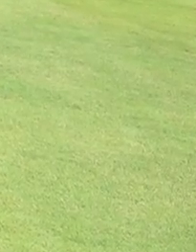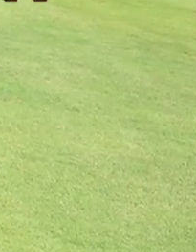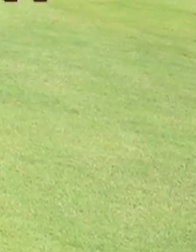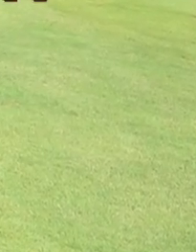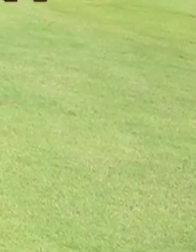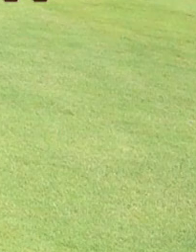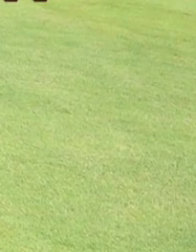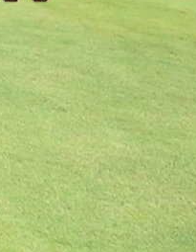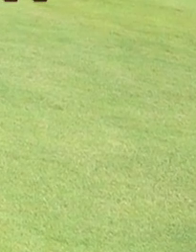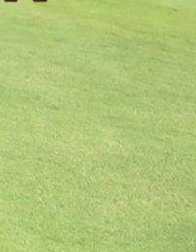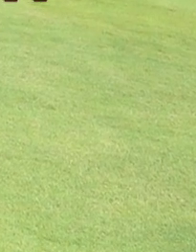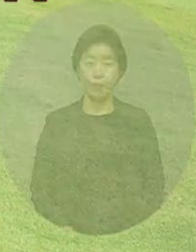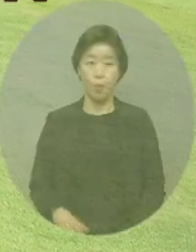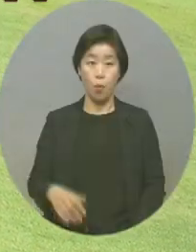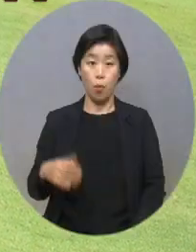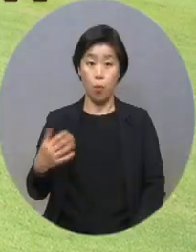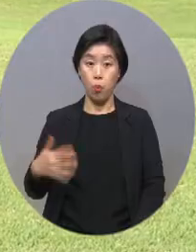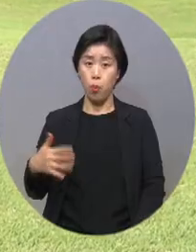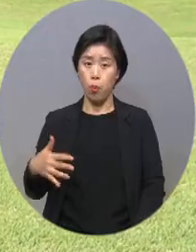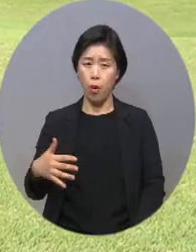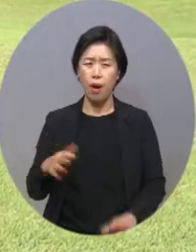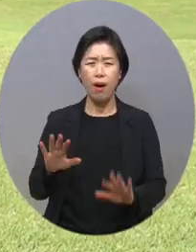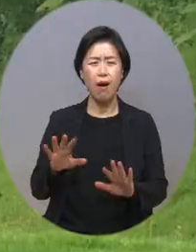우와. 와, 나이스! 우측.